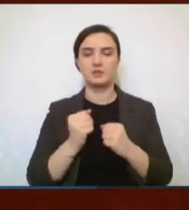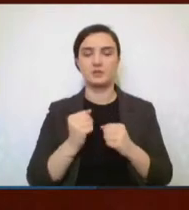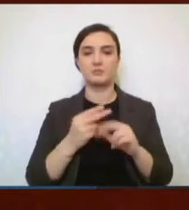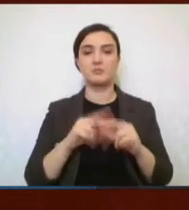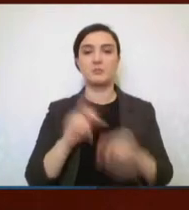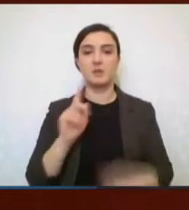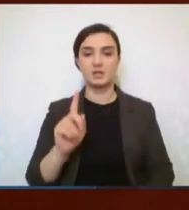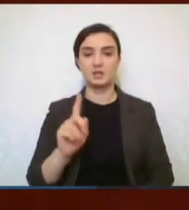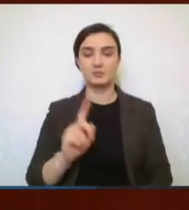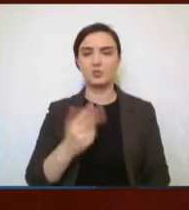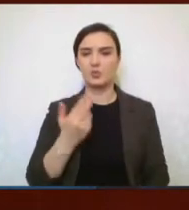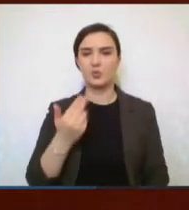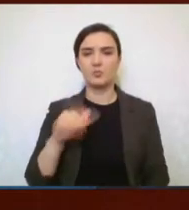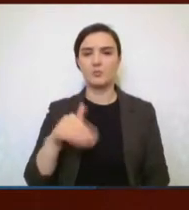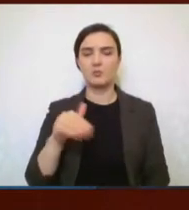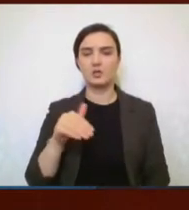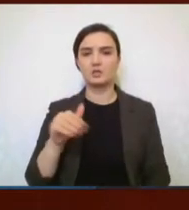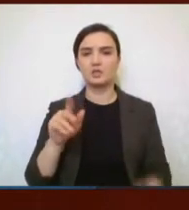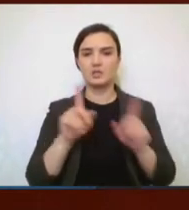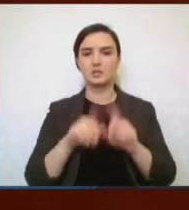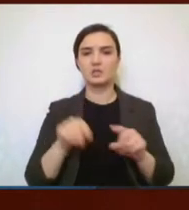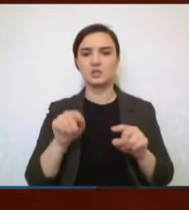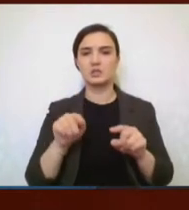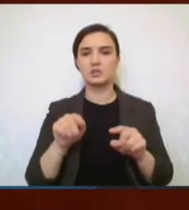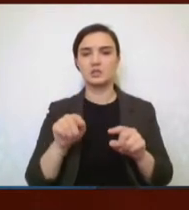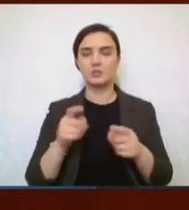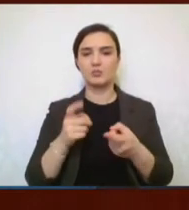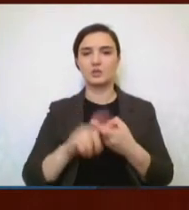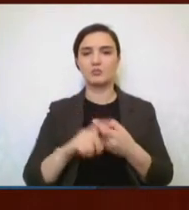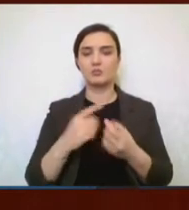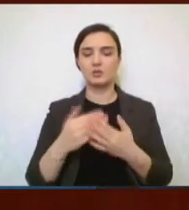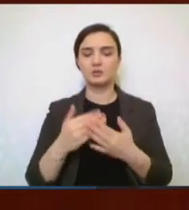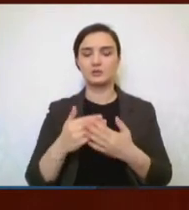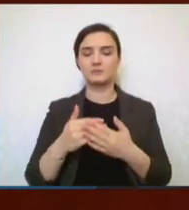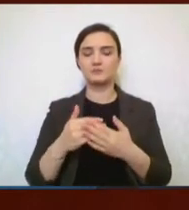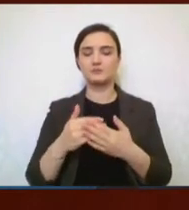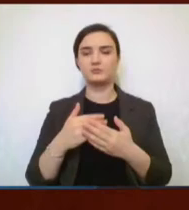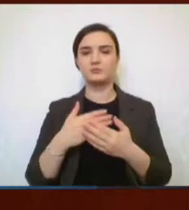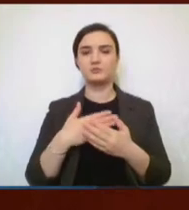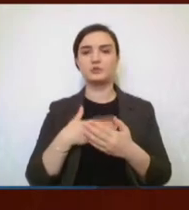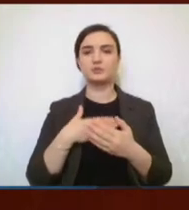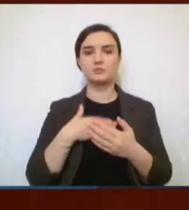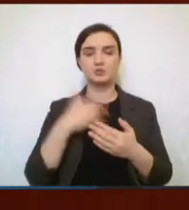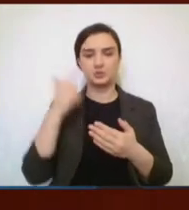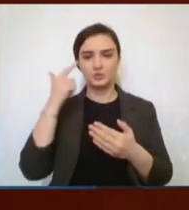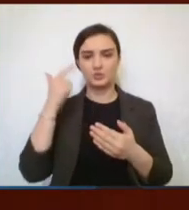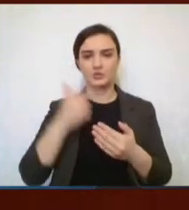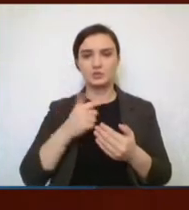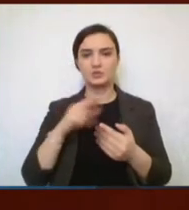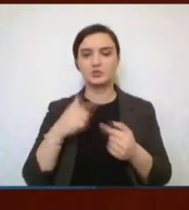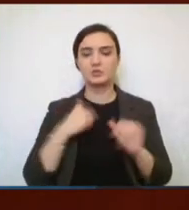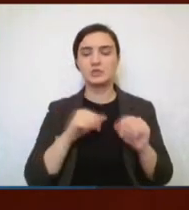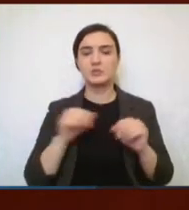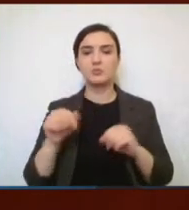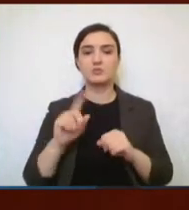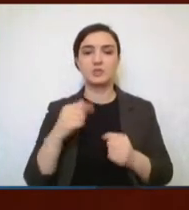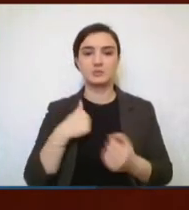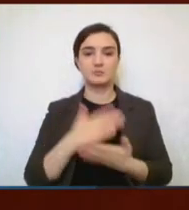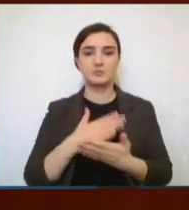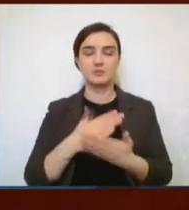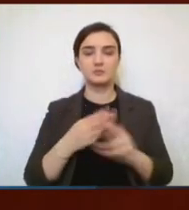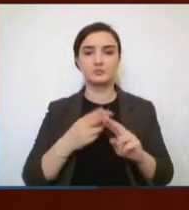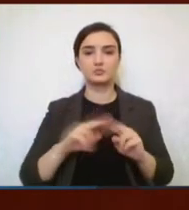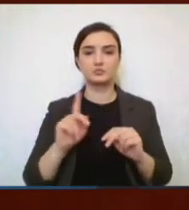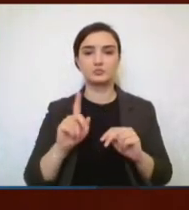ხომ არ არის ასეთი მიდგომა დამოკიდებული მაგალითად ჩემი ცოდნის დონეზე და იმ შესაძლებლობებზე, რომელიც მე მაქვს, იმიტომ რომ